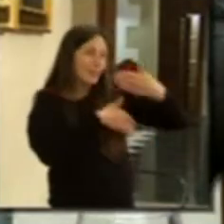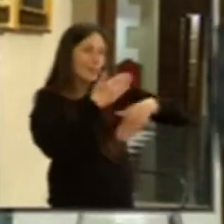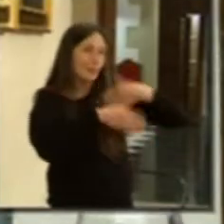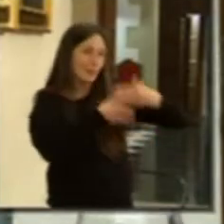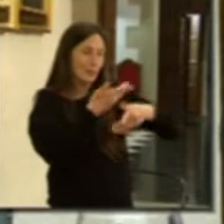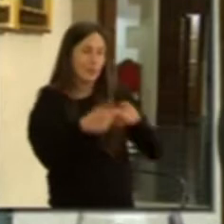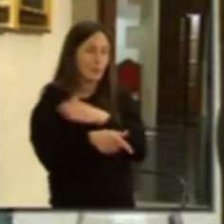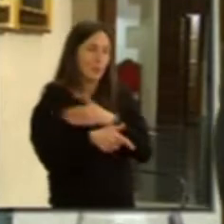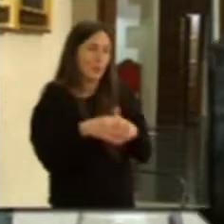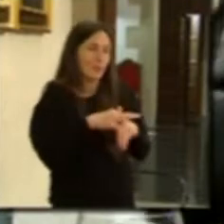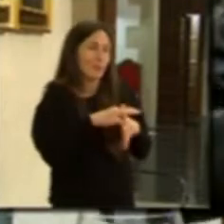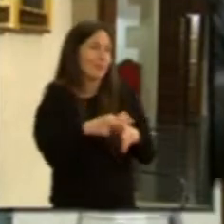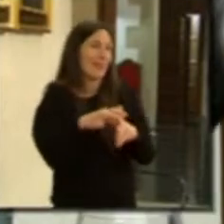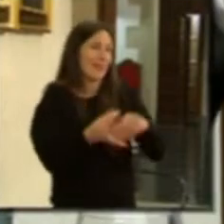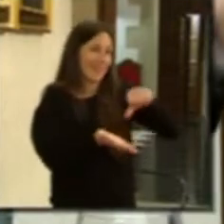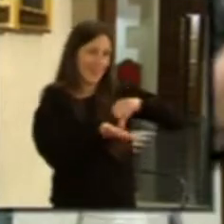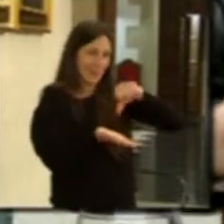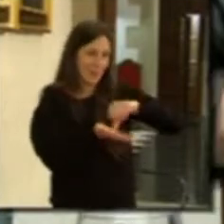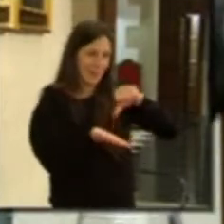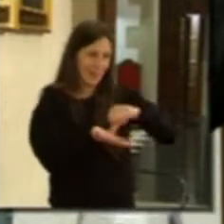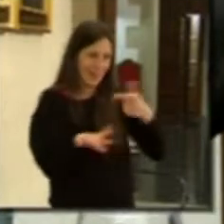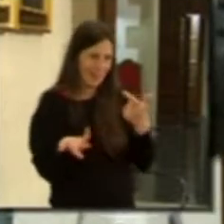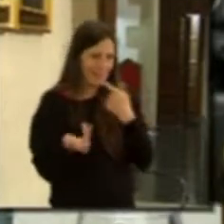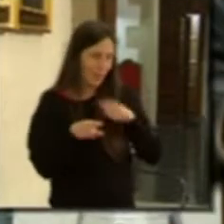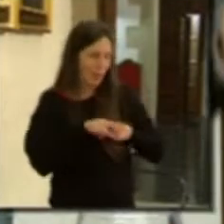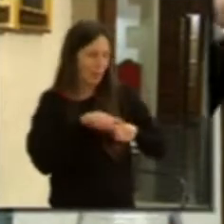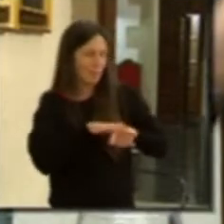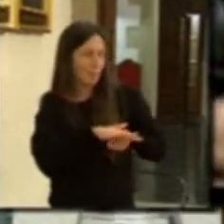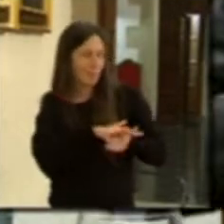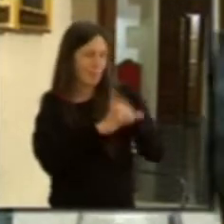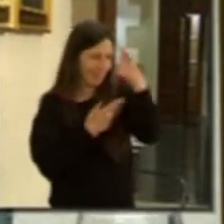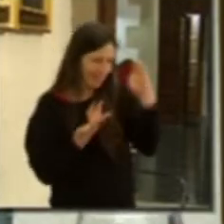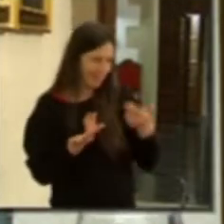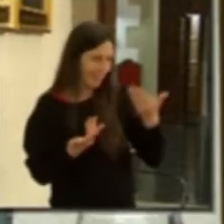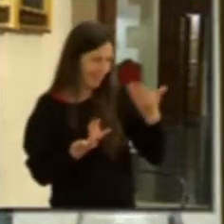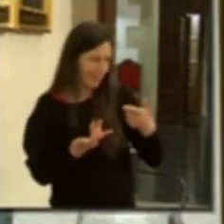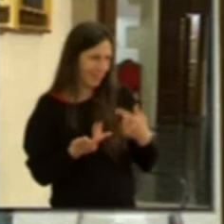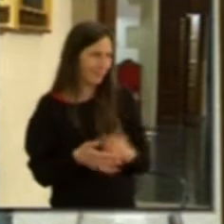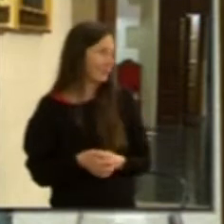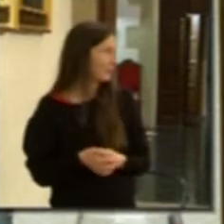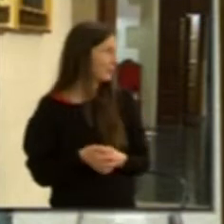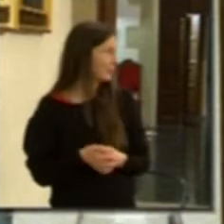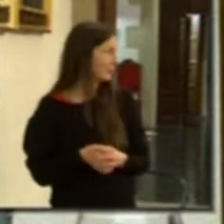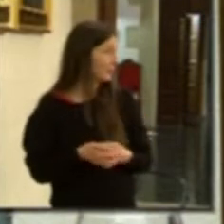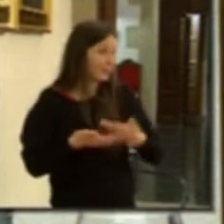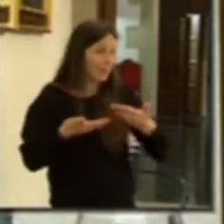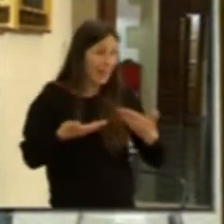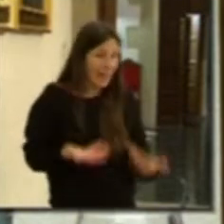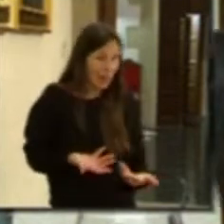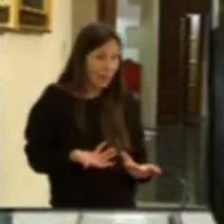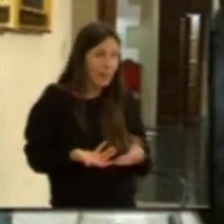liderant aquesta situació de creixement, prosperitat, innovació, etc. Però ara resulta